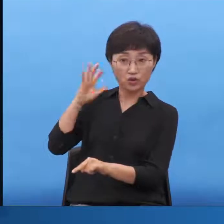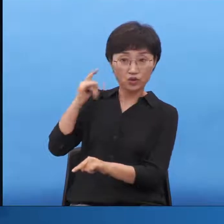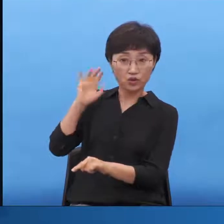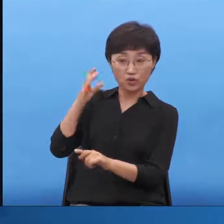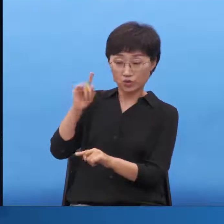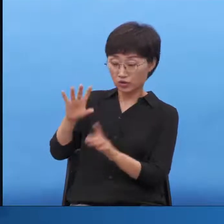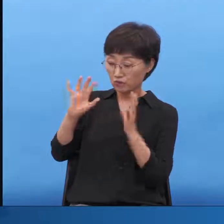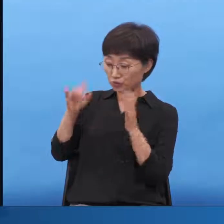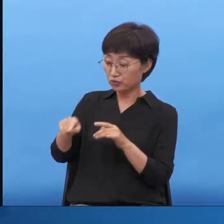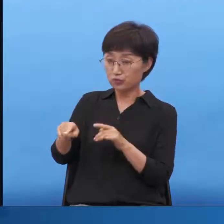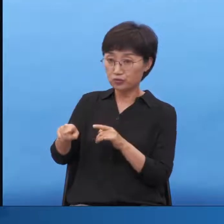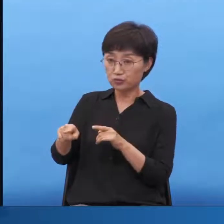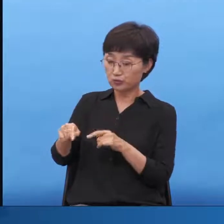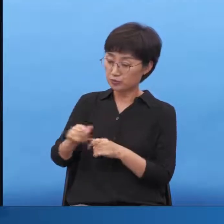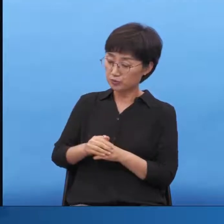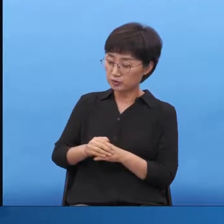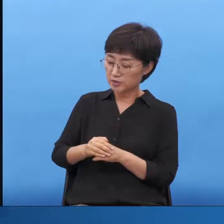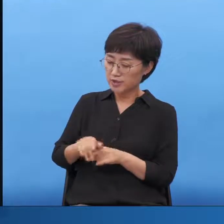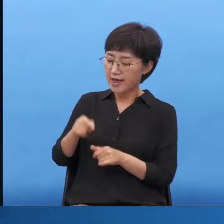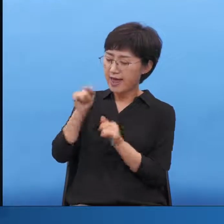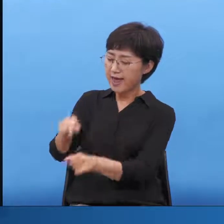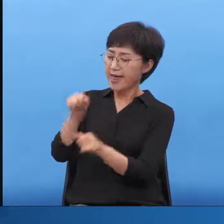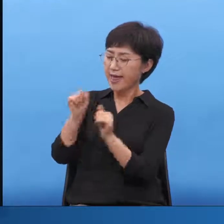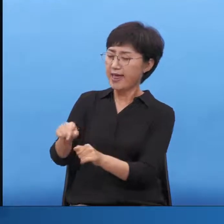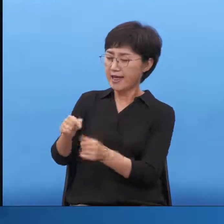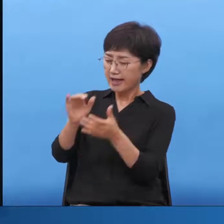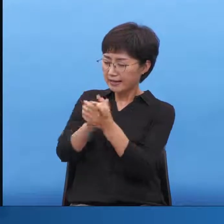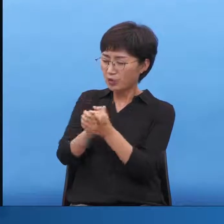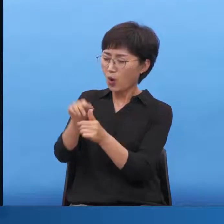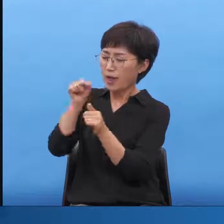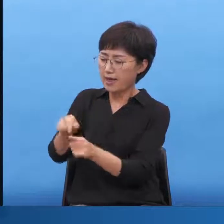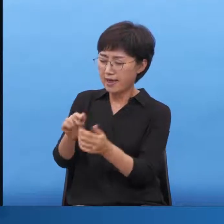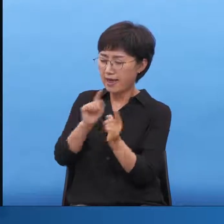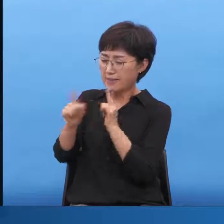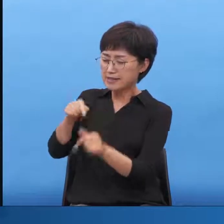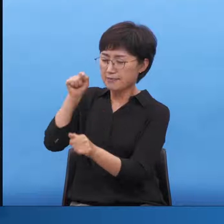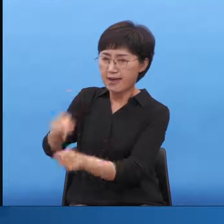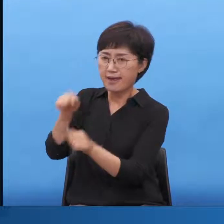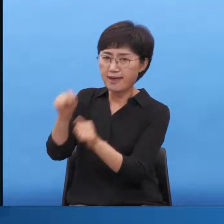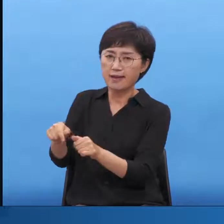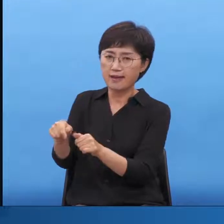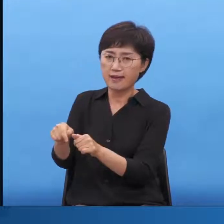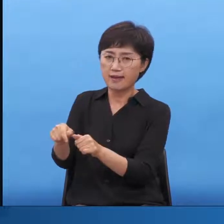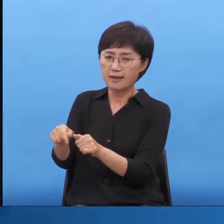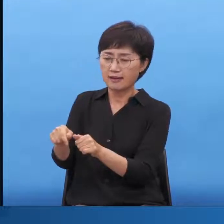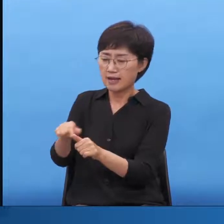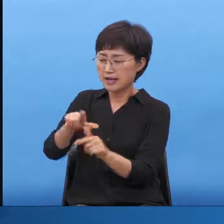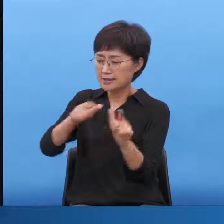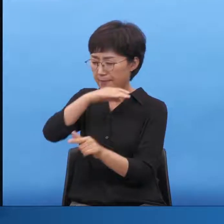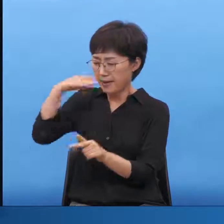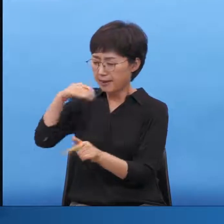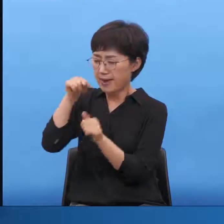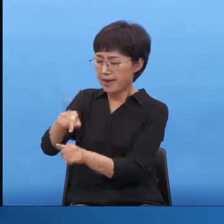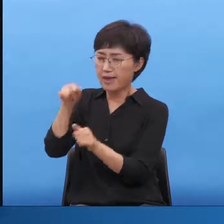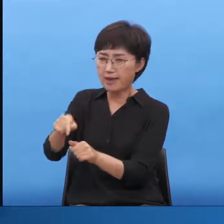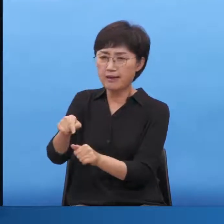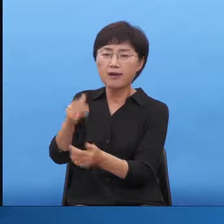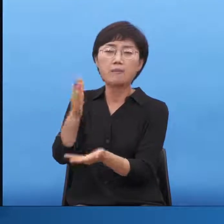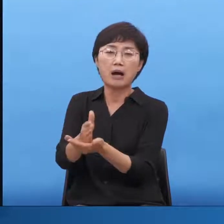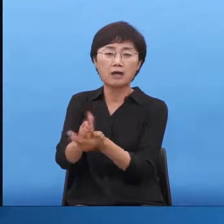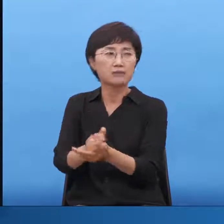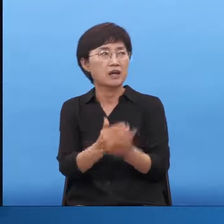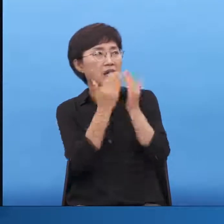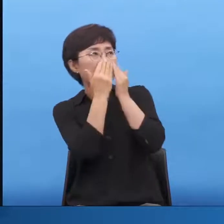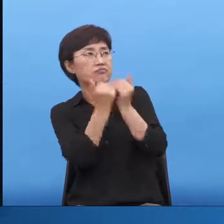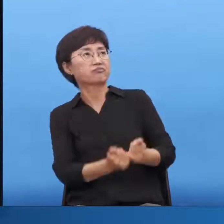너무 막 억지로 하지 마세요. 그러면 애들이 지루하게 생각하잖아요, 이 좋은 거를. 그러면 안 됩니다. 살살 이렇게요.